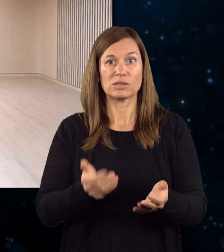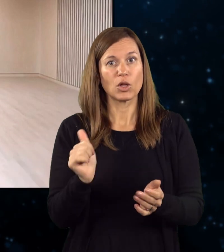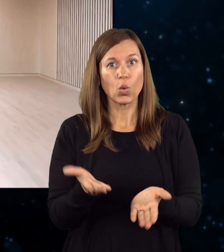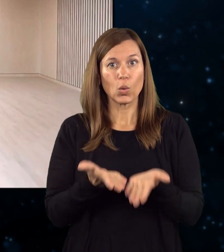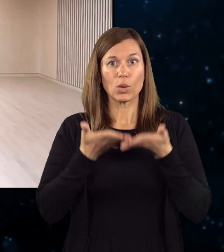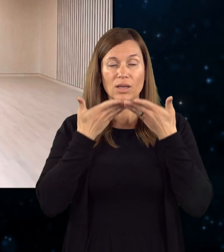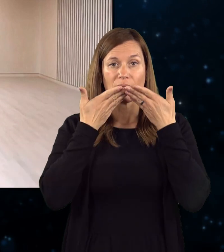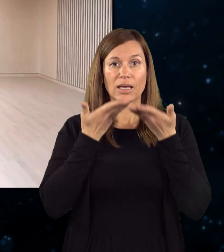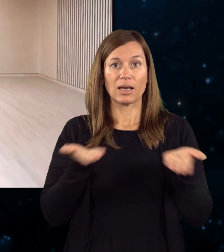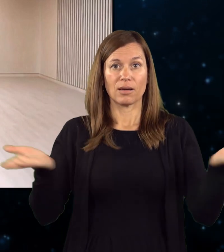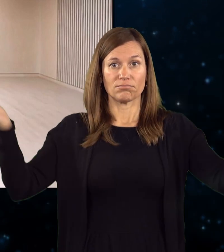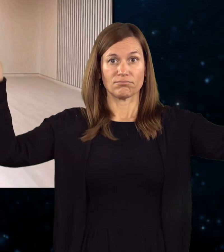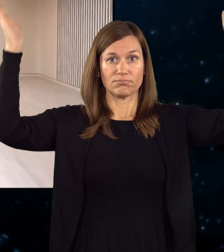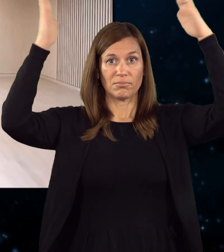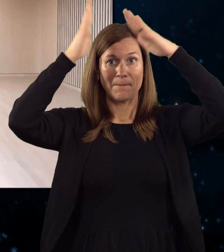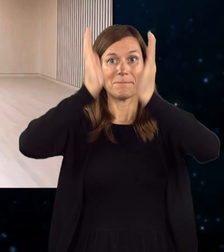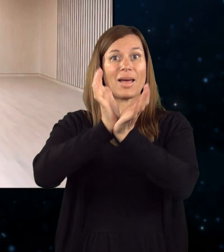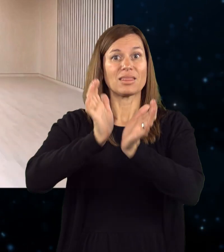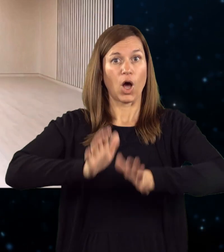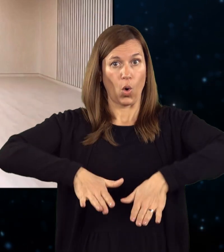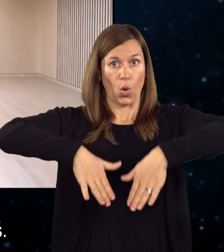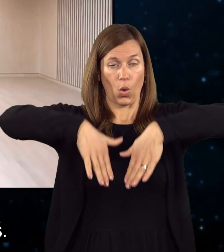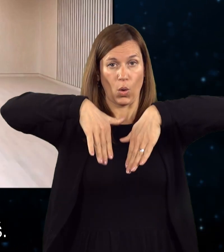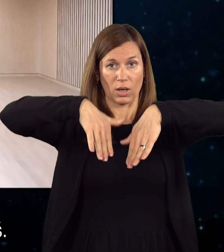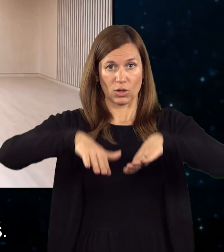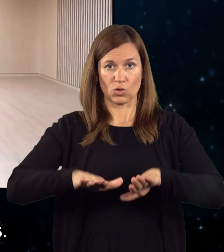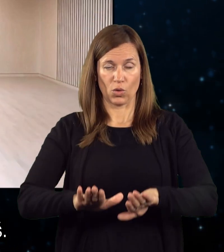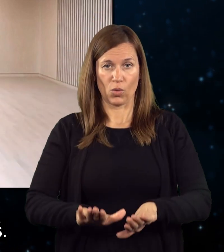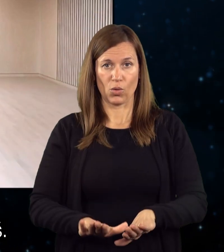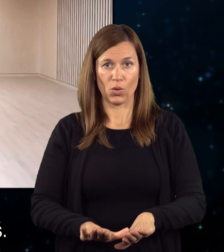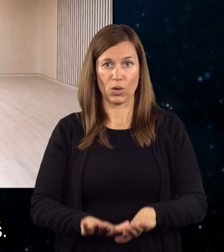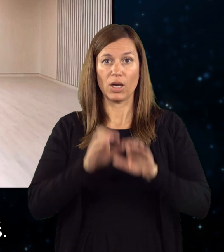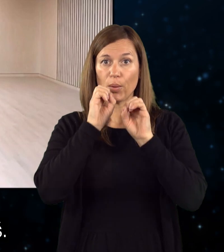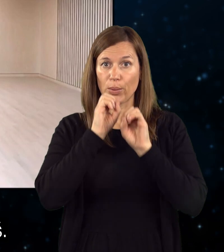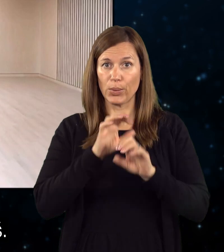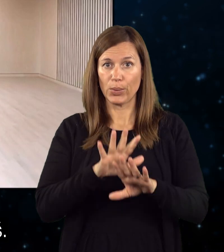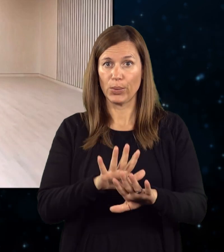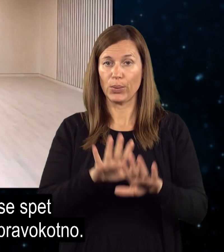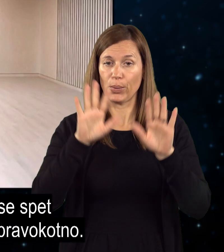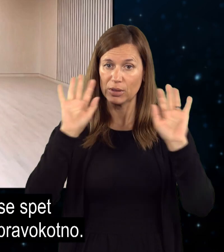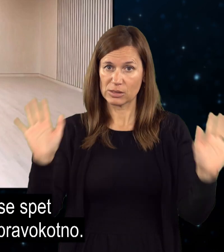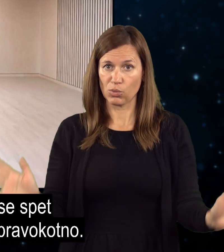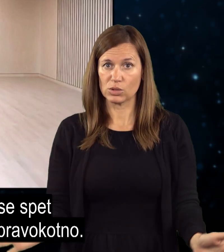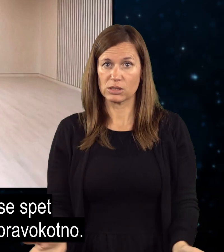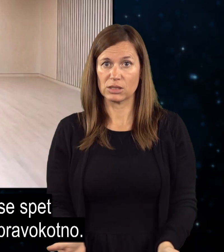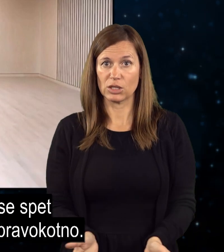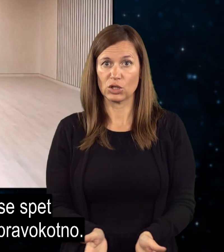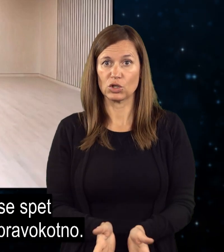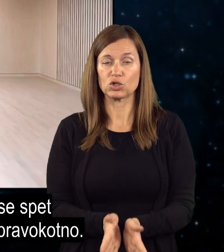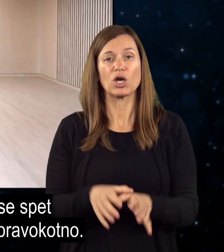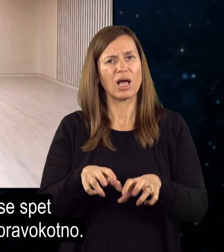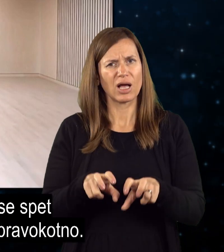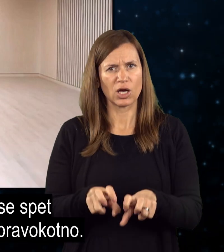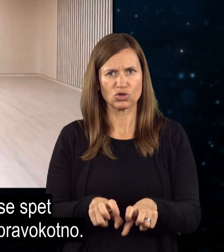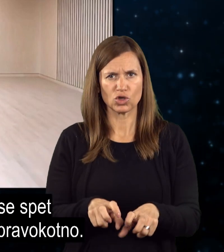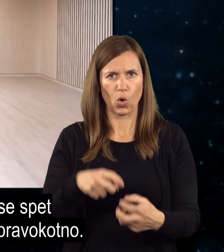dol, pete gor. Izdih spustiš, krčaš kolena, pete se spet